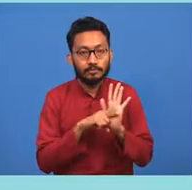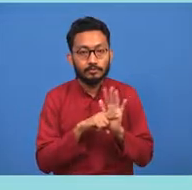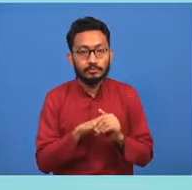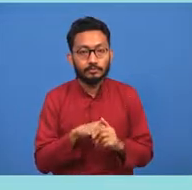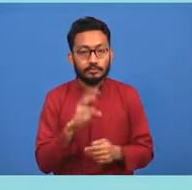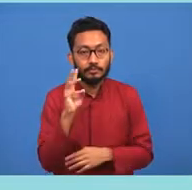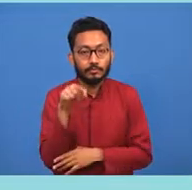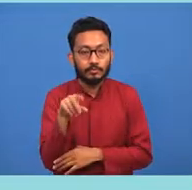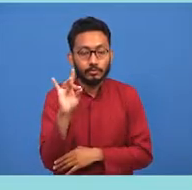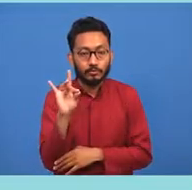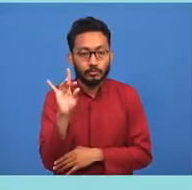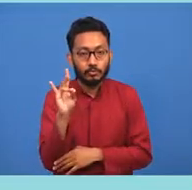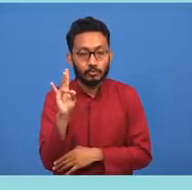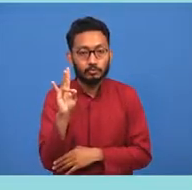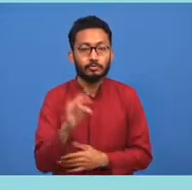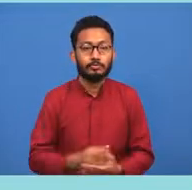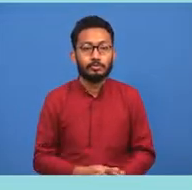67.2 kilojoule per mol.